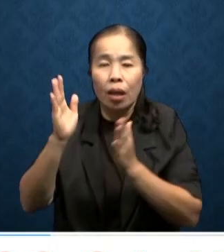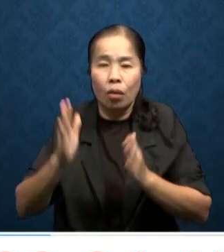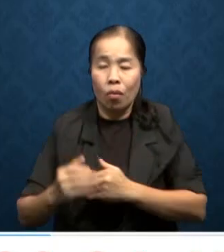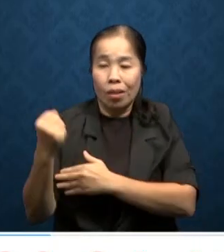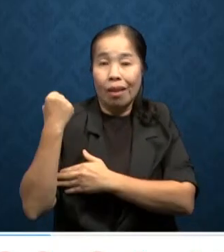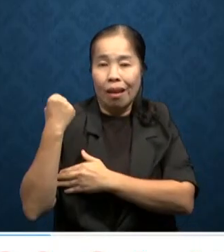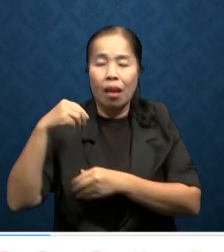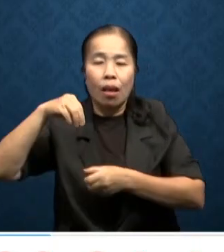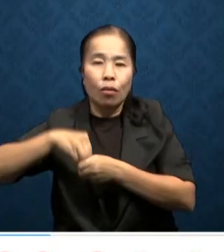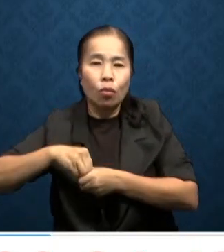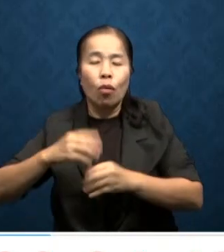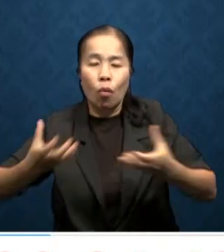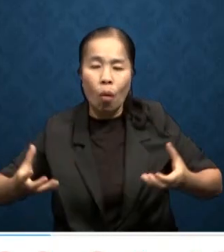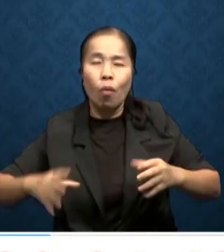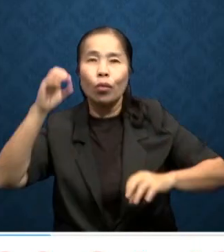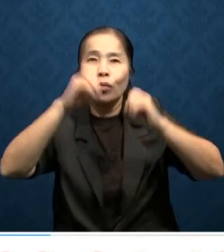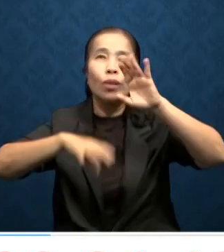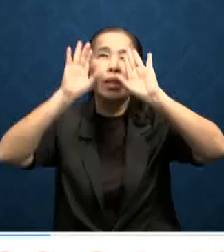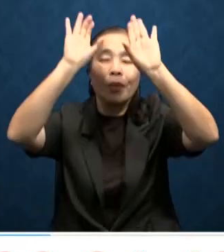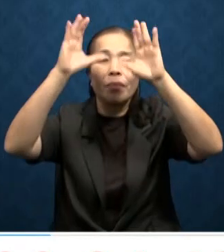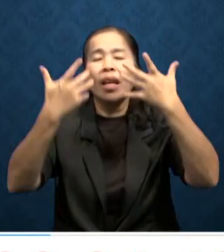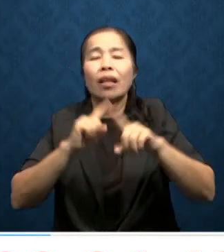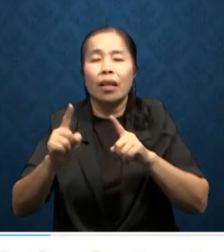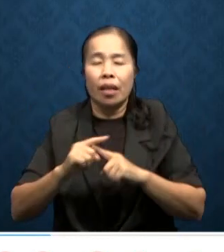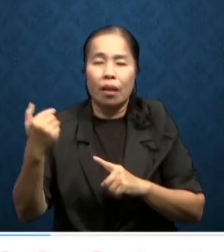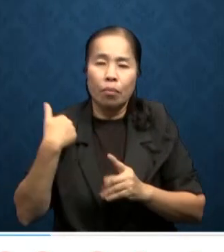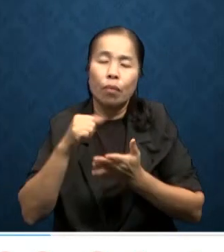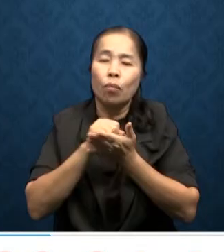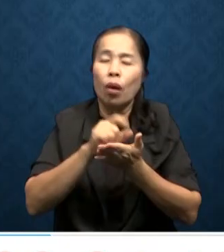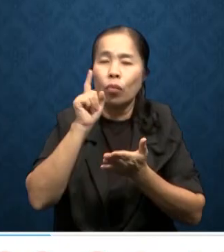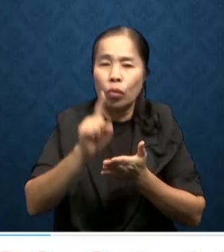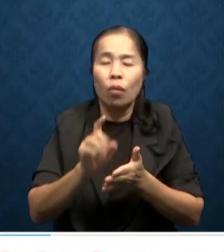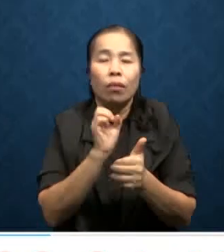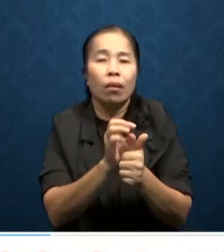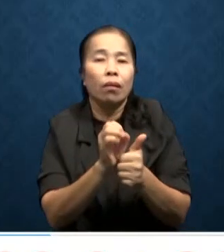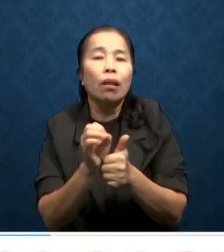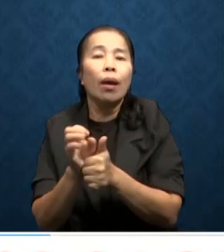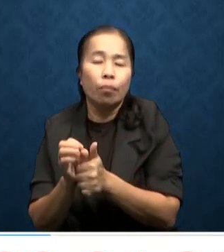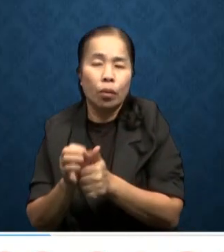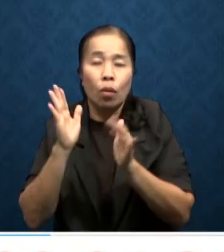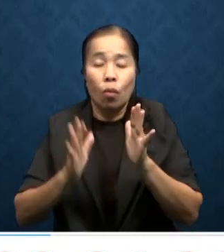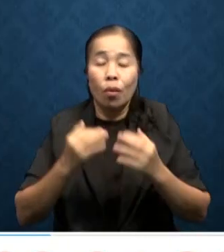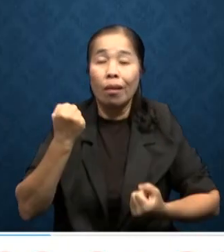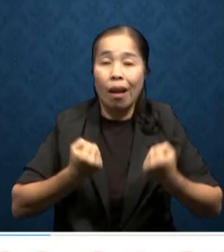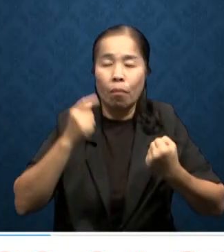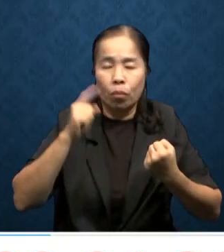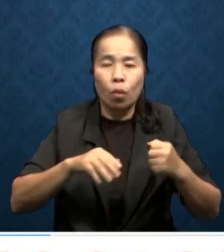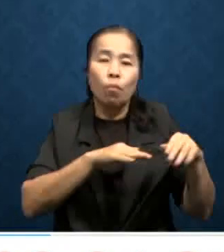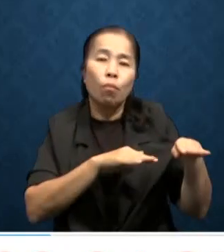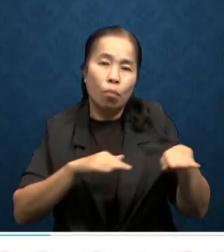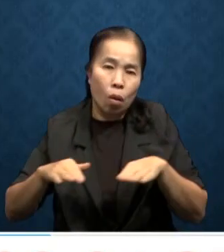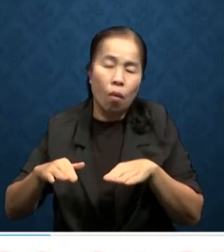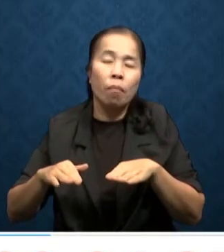ประตูฉุกเฉินเท่านั้นนะฮะเพราะฉะนั้นก็ต้องต้องอยากให้มีเอ่อคนขับเนี่ยมีความพร้อมที่จะ